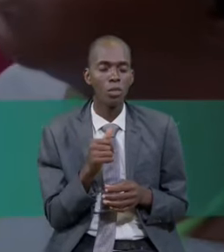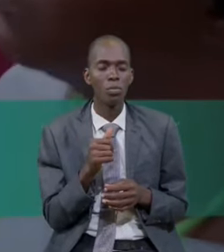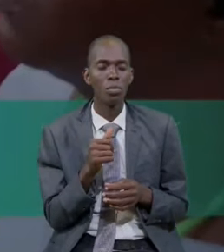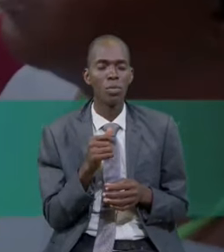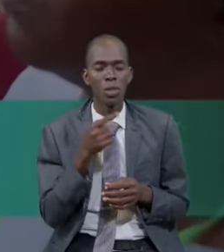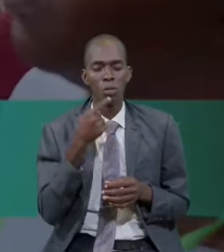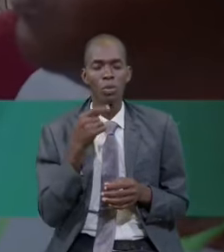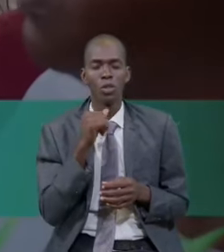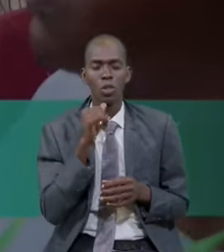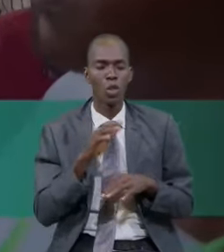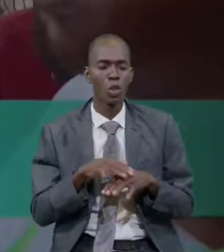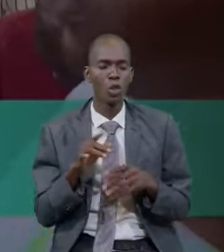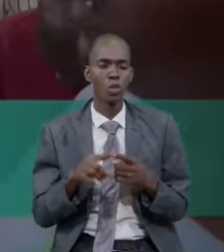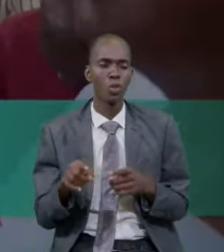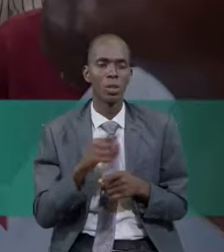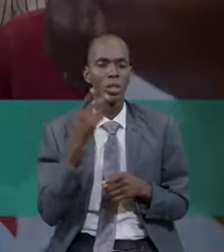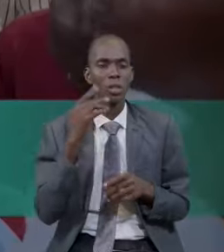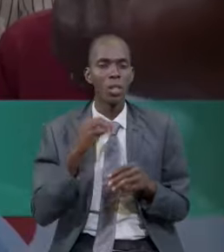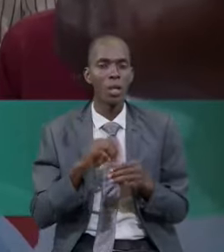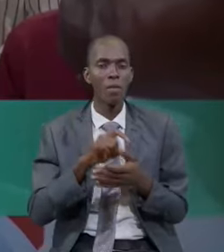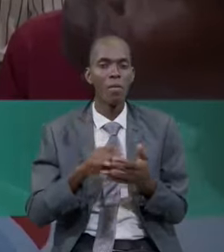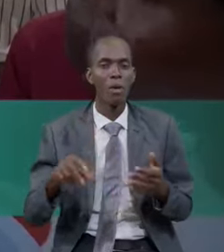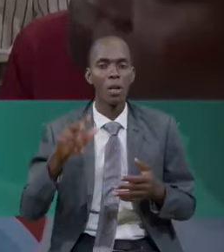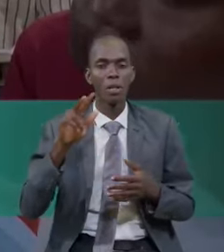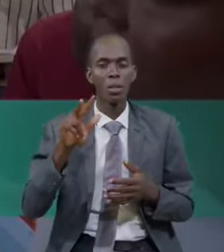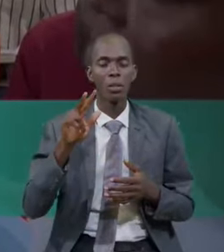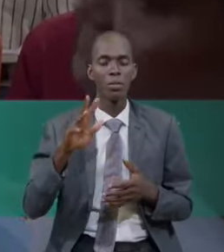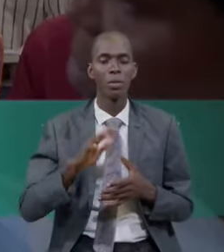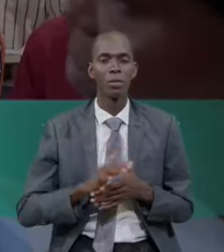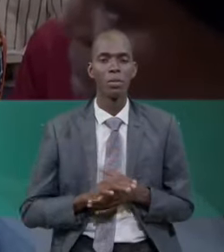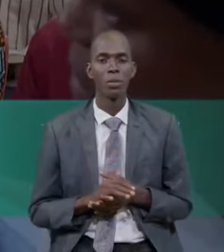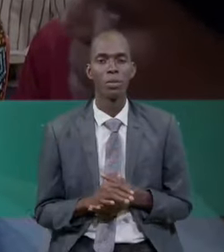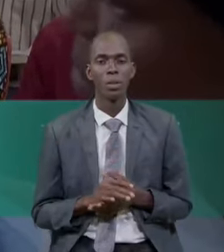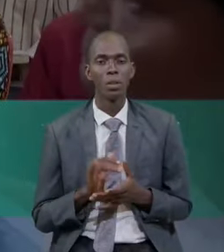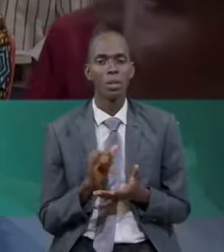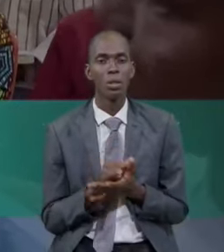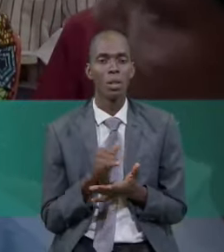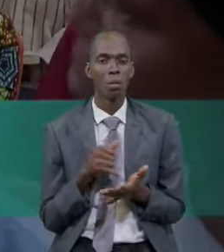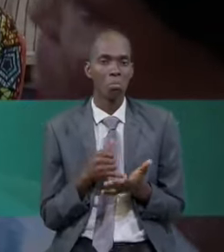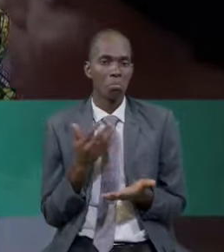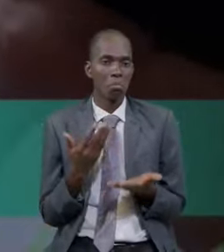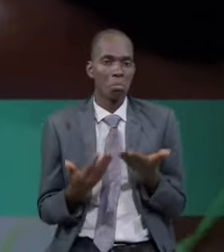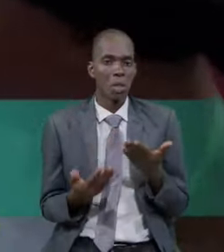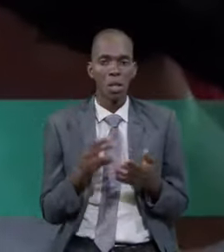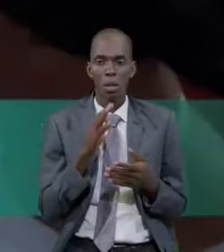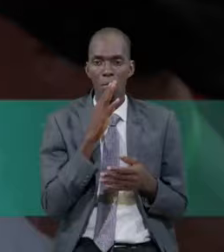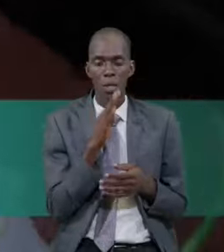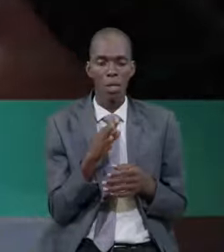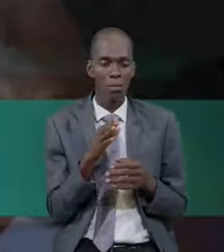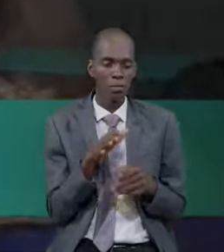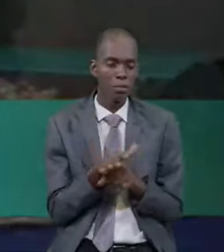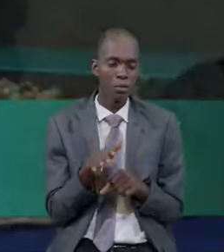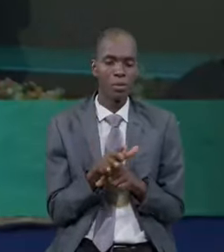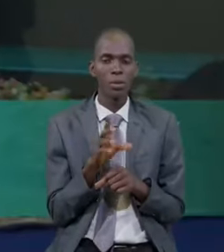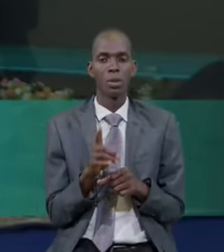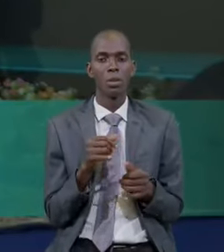Voyons le verset 35 maintenant. Verset 35 dit, afin que s'accomplisse